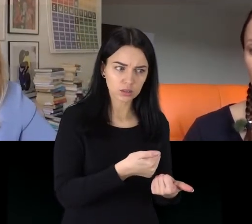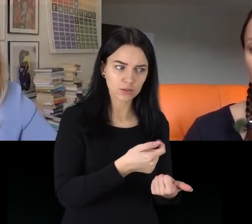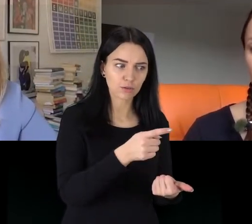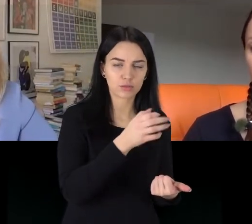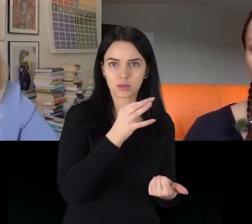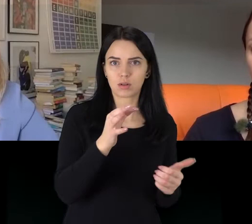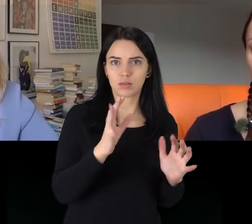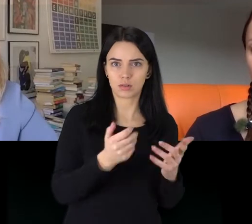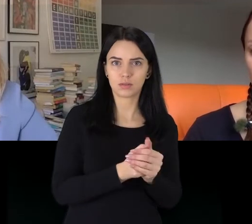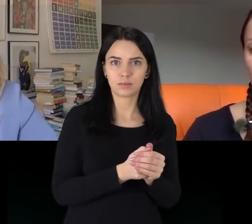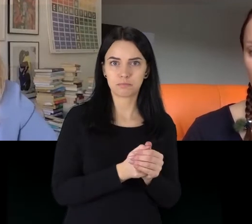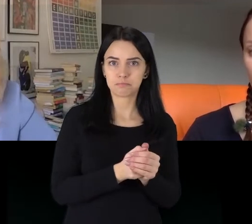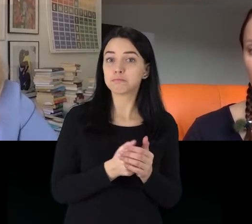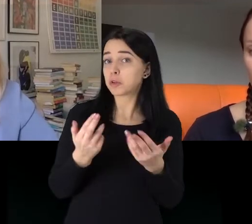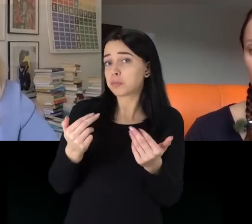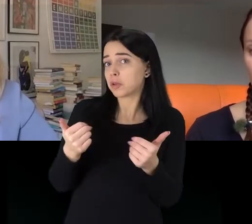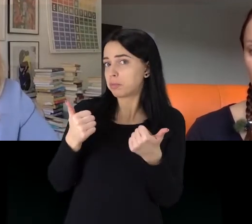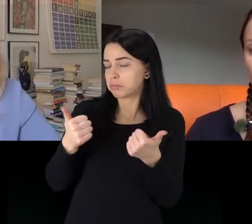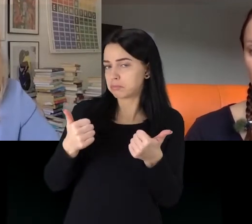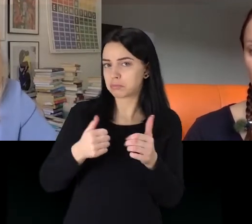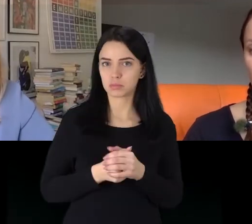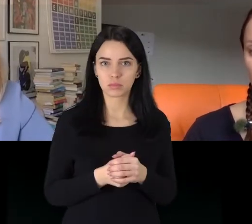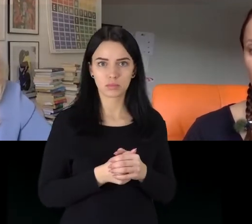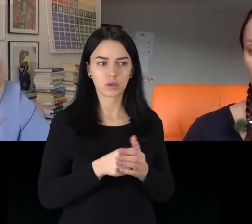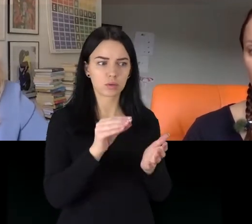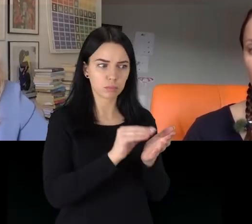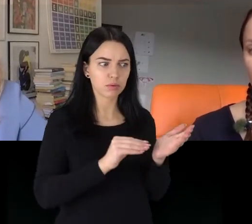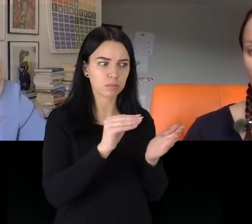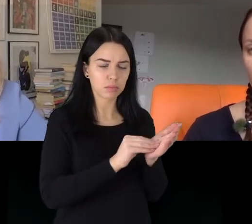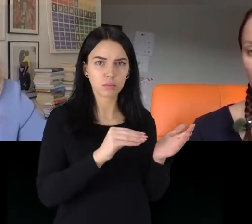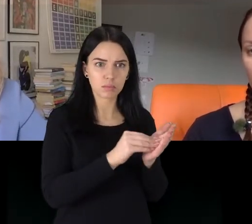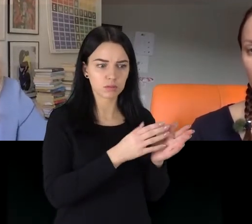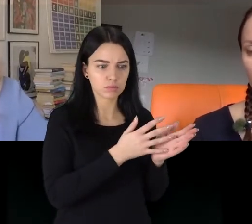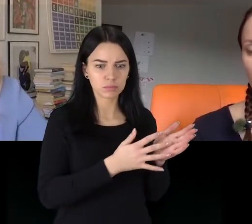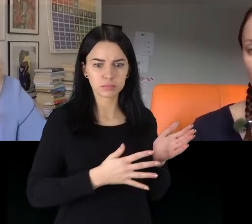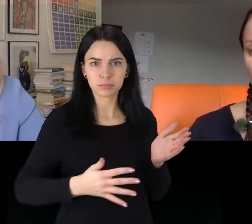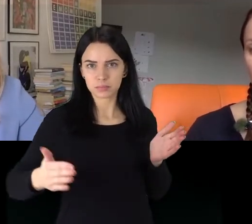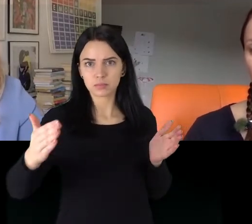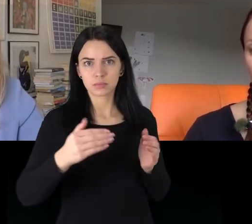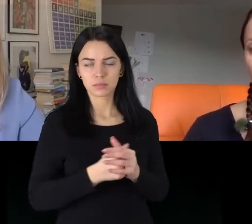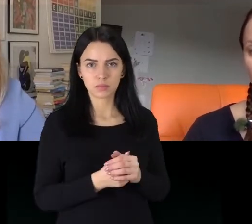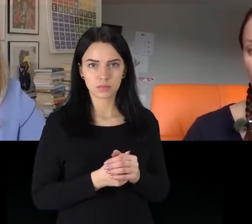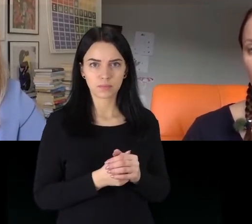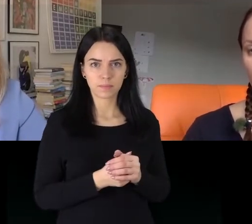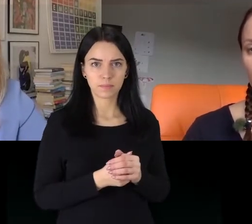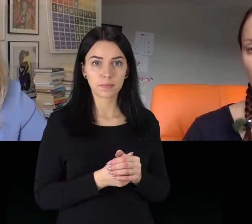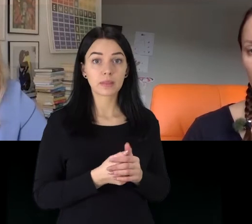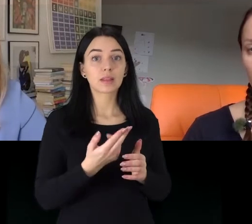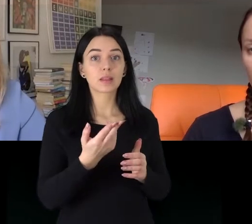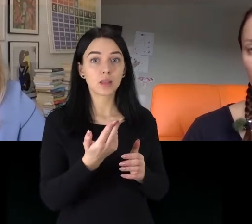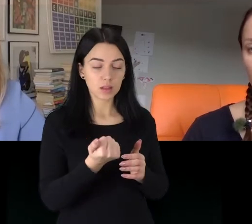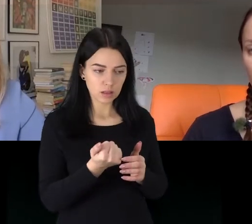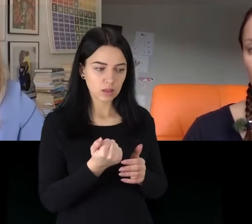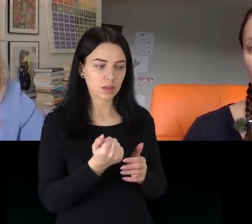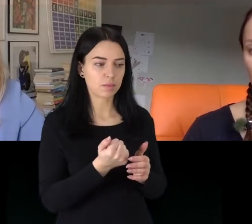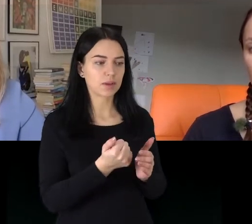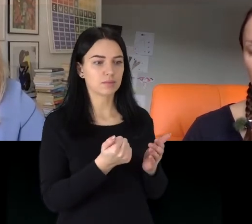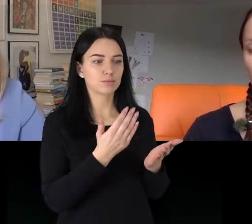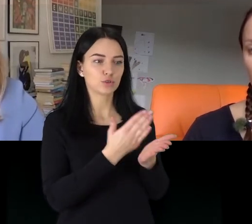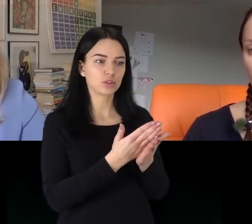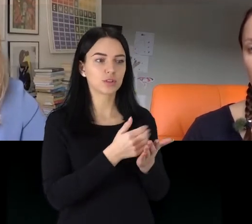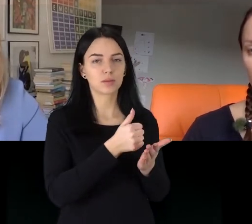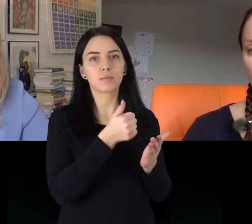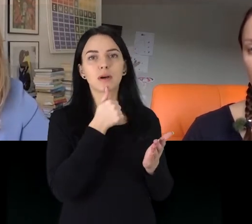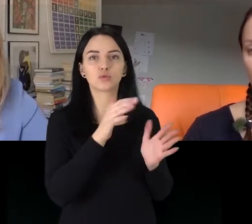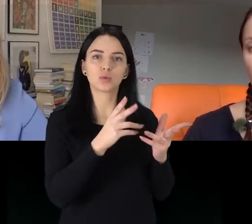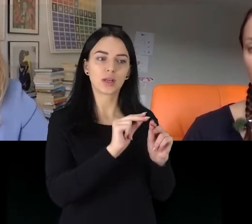jisai sako, vaikas, taip, viskas gerai. Ir taip kartoja dešimtmečiais, ar ne? Tai tam tikru tapu tikrai tos smegenys sušalo. Tai labai